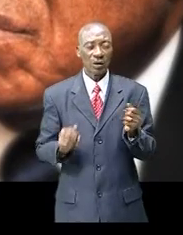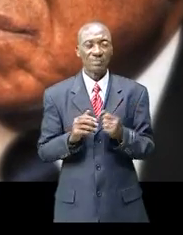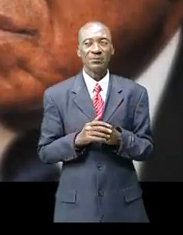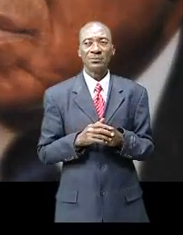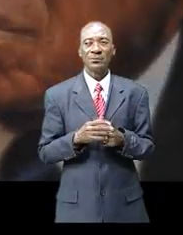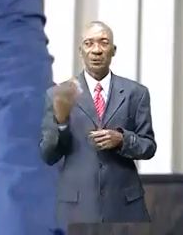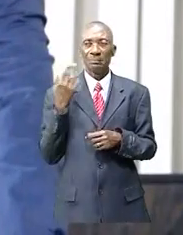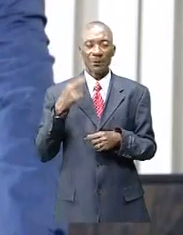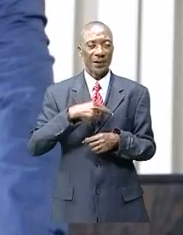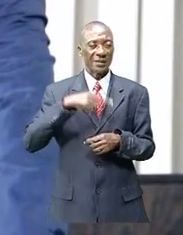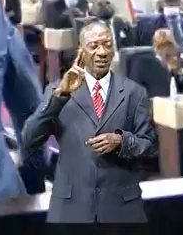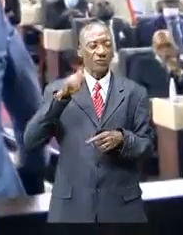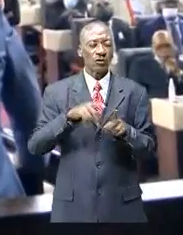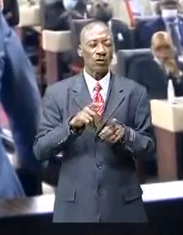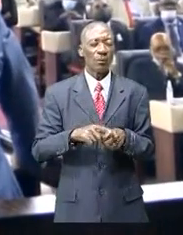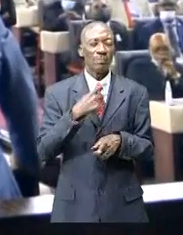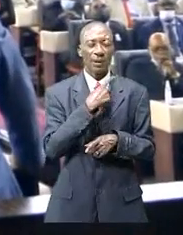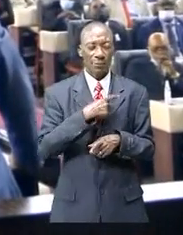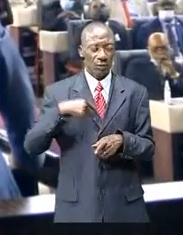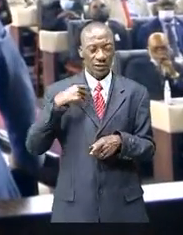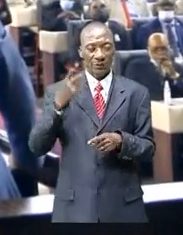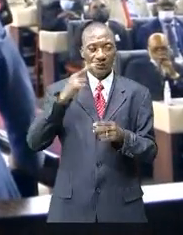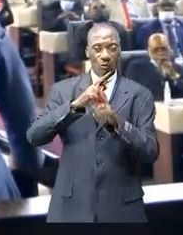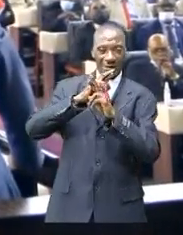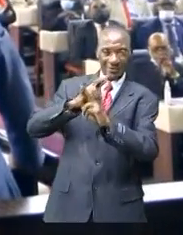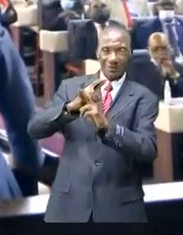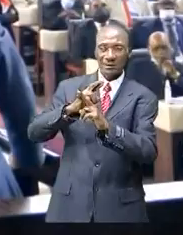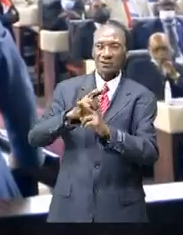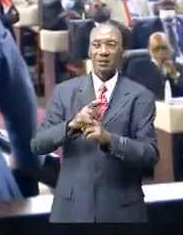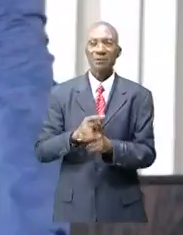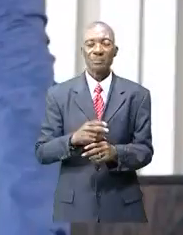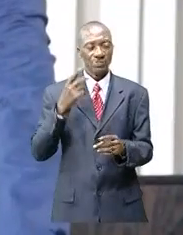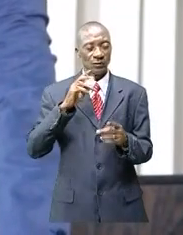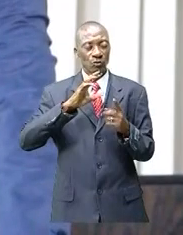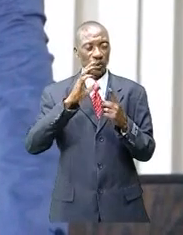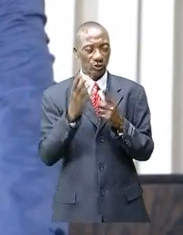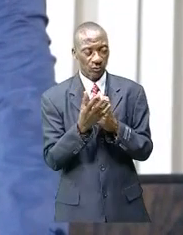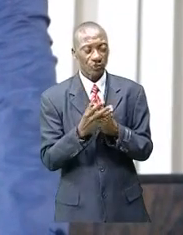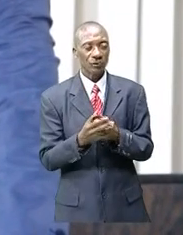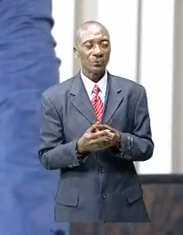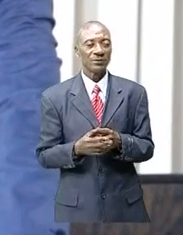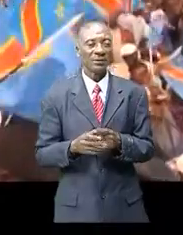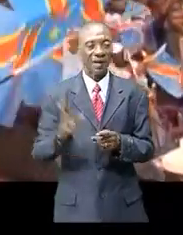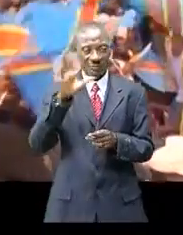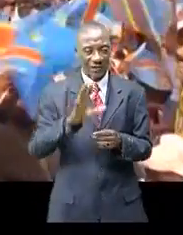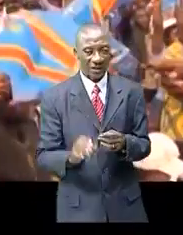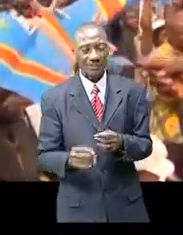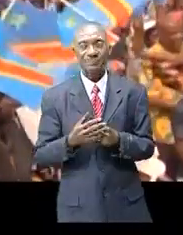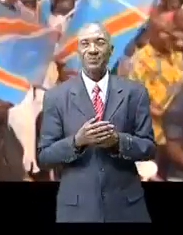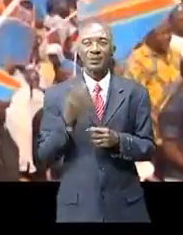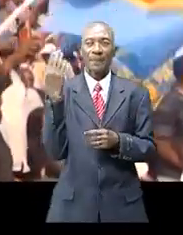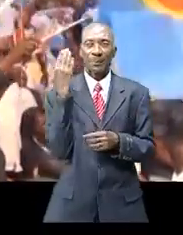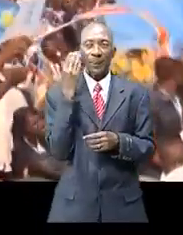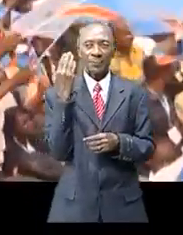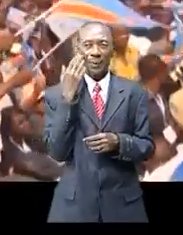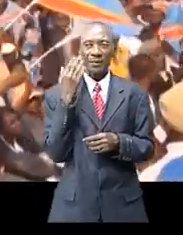c'est un modèle de la résistance du monde, de l'Afrique et des panafricanistes. Étienne Tshisekedi,